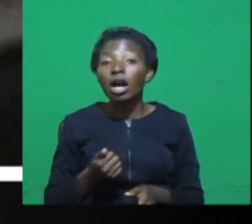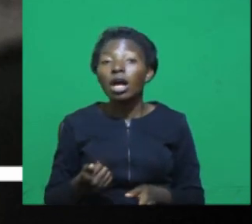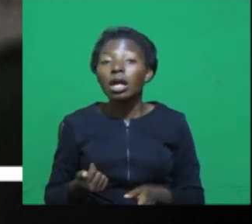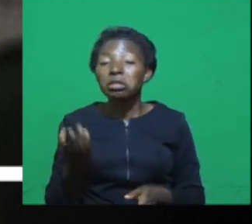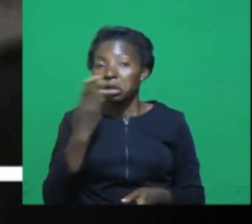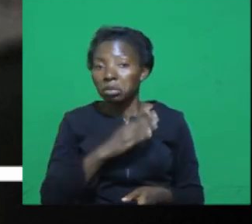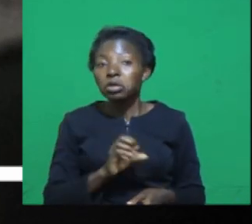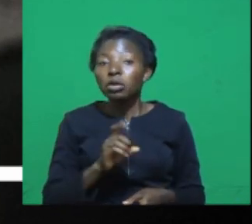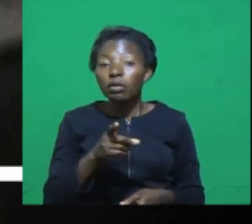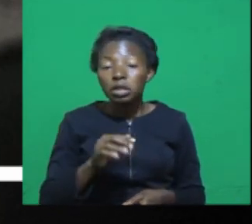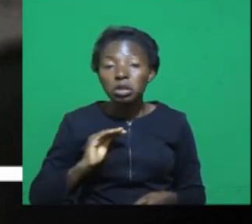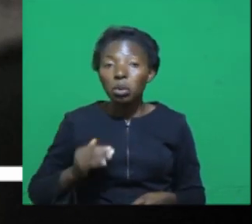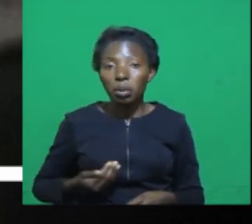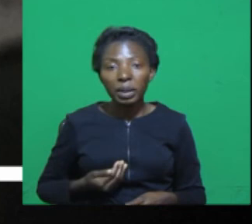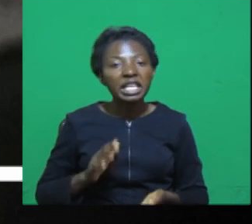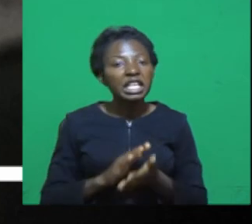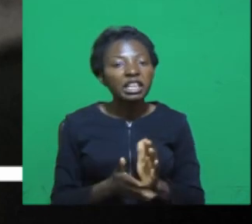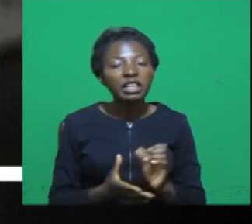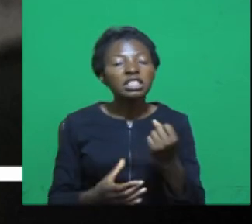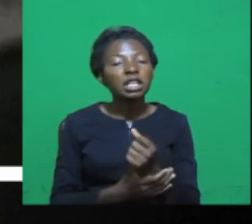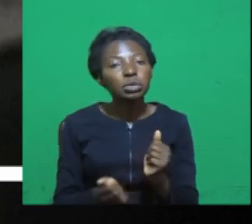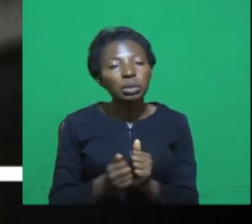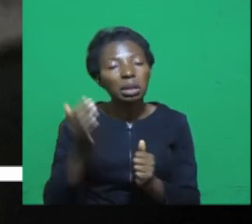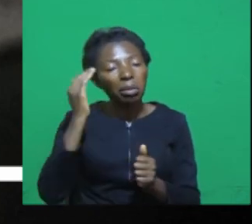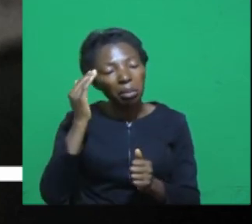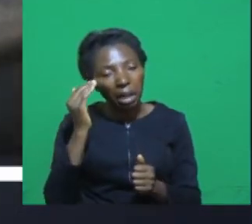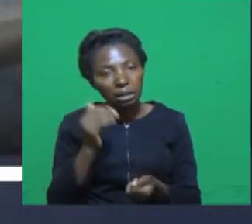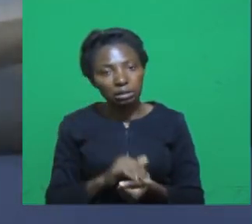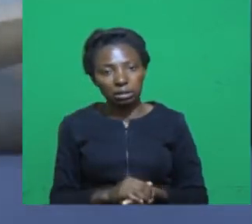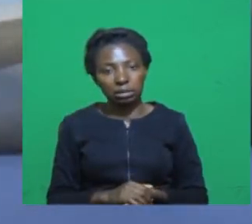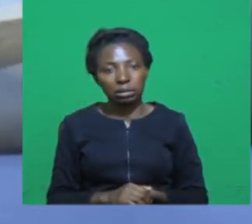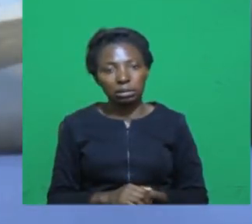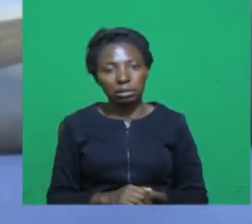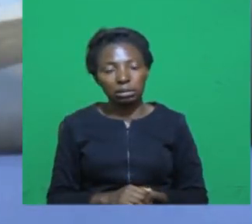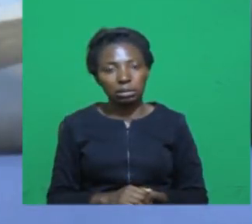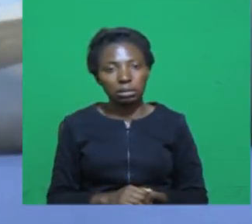mako, arege kukubata namafungiro ameso ake. Right.